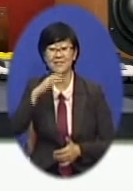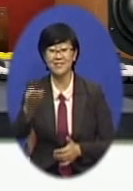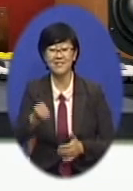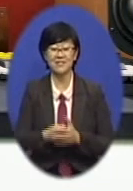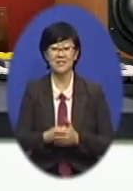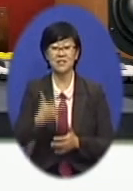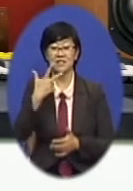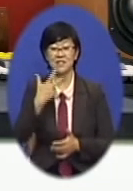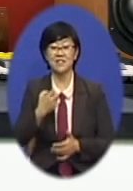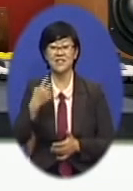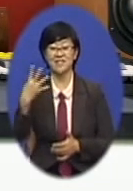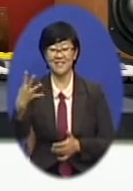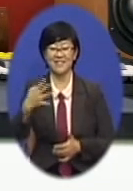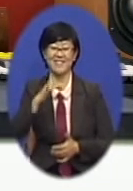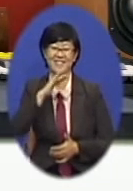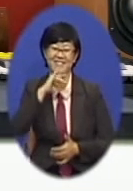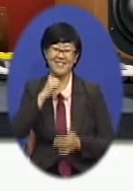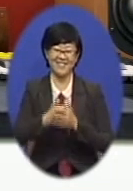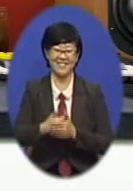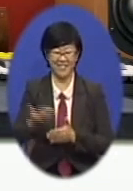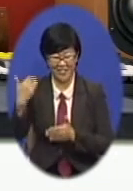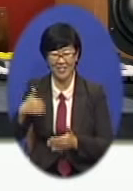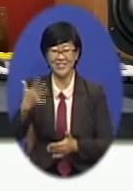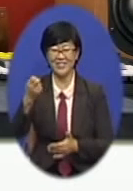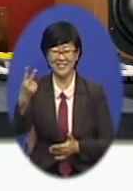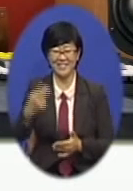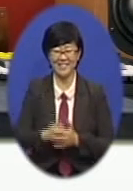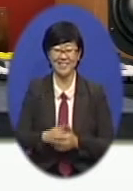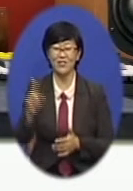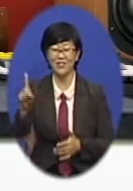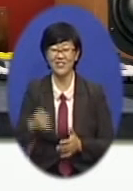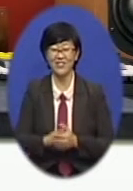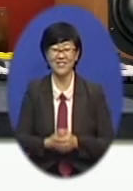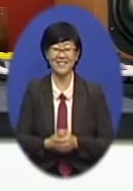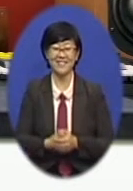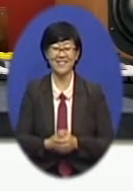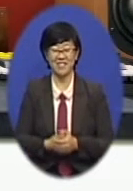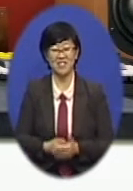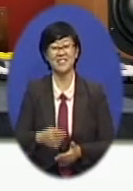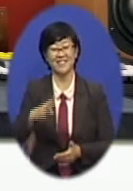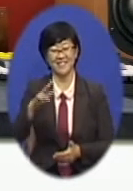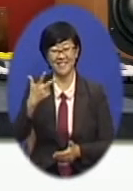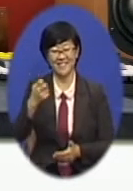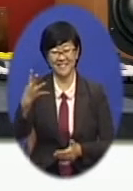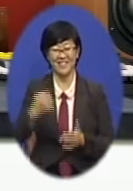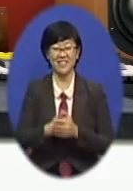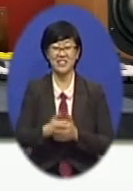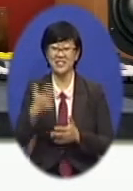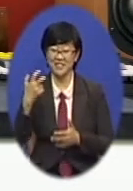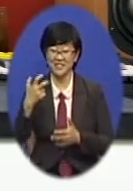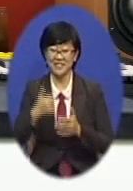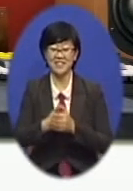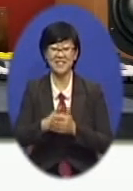그래요? 이제 74세밖에 안 돼요. 82세 나온 분이 계신데. 이제 맞아요. 네. 요즘은요.